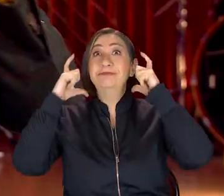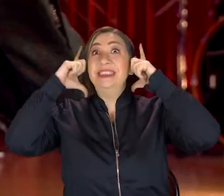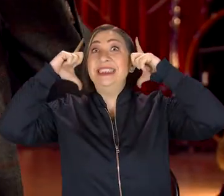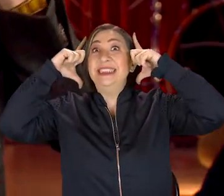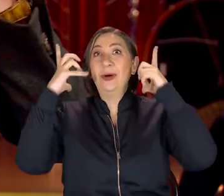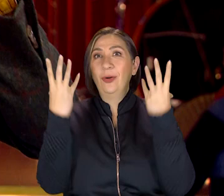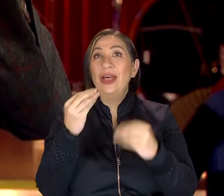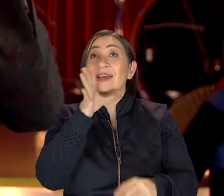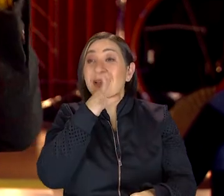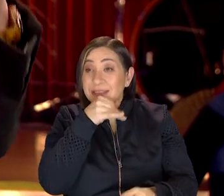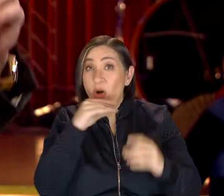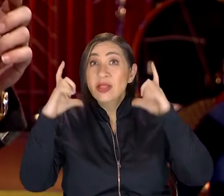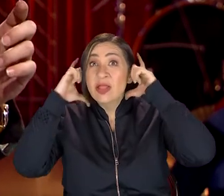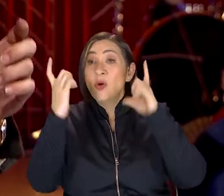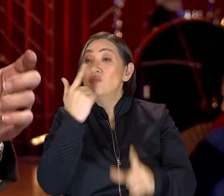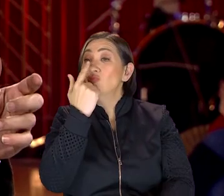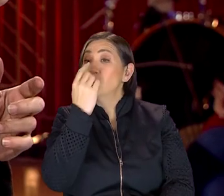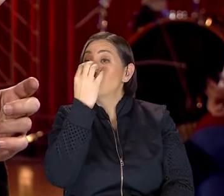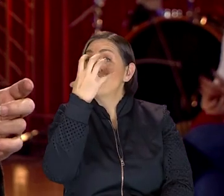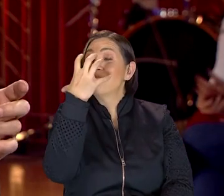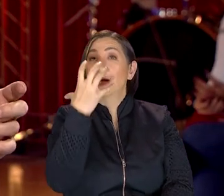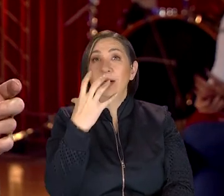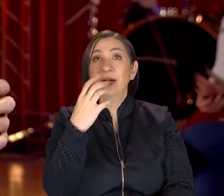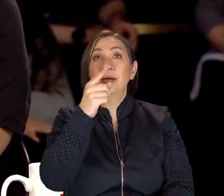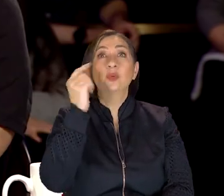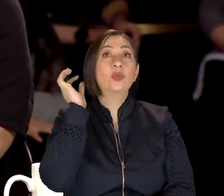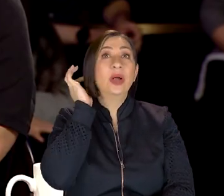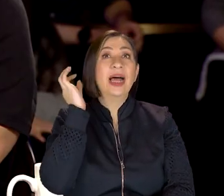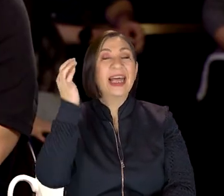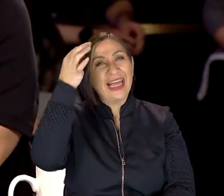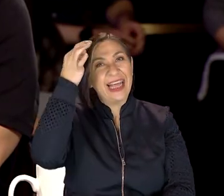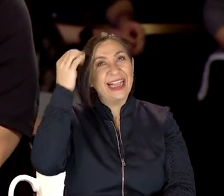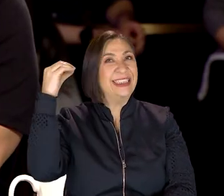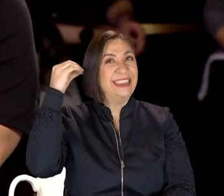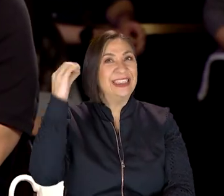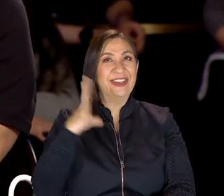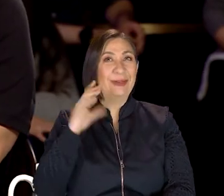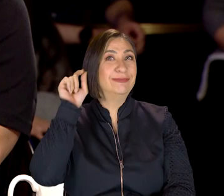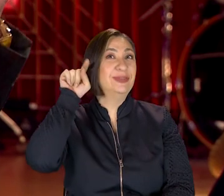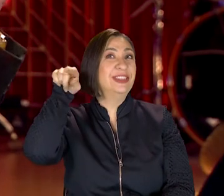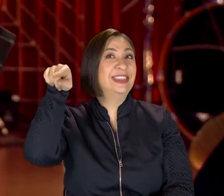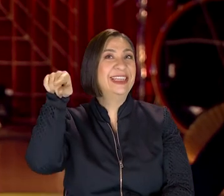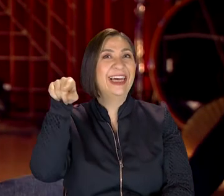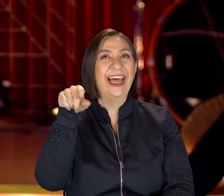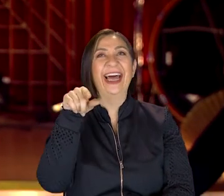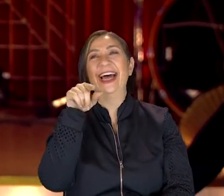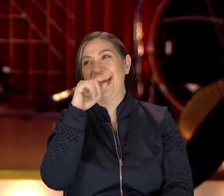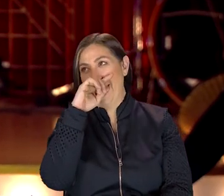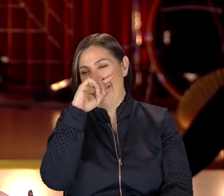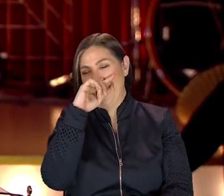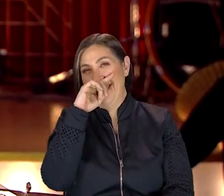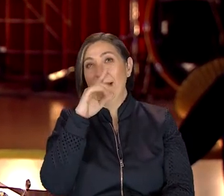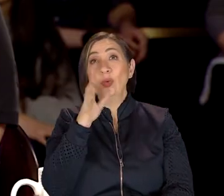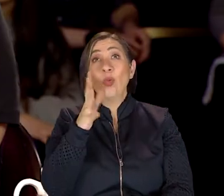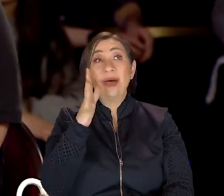büyüyor böyle. Daha yaşlanınca daha da büyüyecek. Burun büyüyor mesela. Senin burnun da büyümedi. Kulaktaki kıllar? Kulaktaki kıllar da büyüyor. Kulaktaki kıllar abi. Bu evet evet, evet